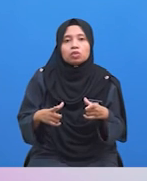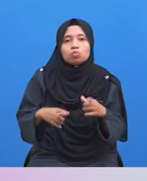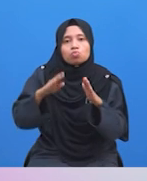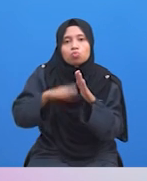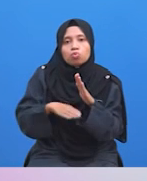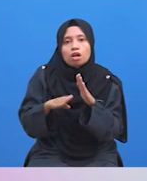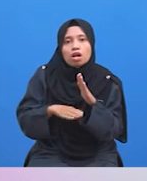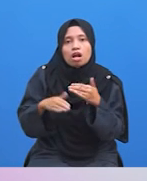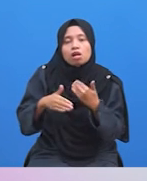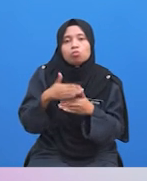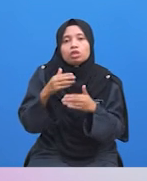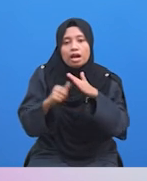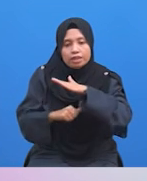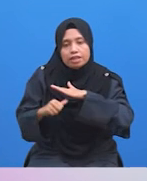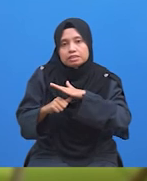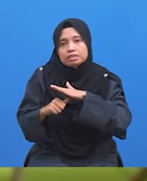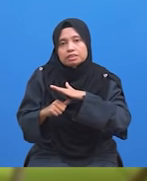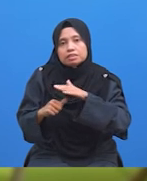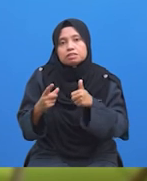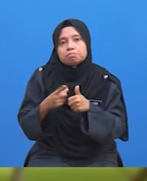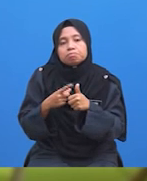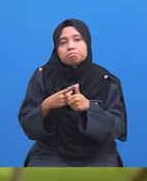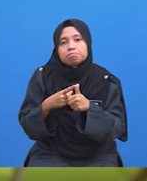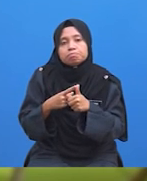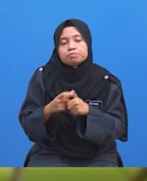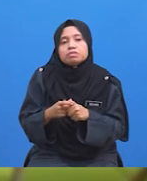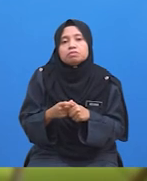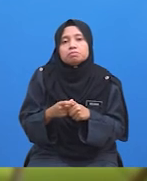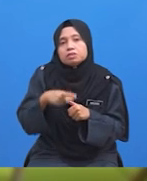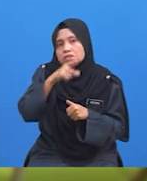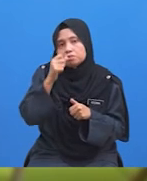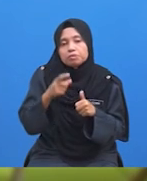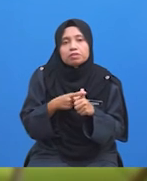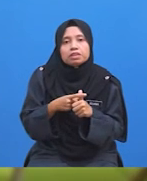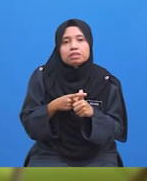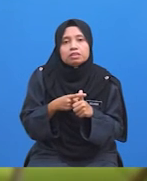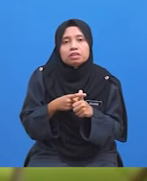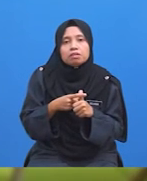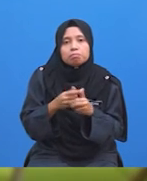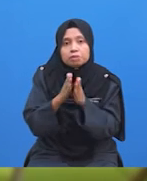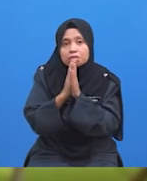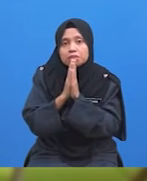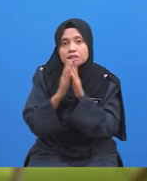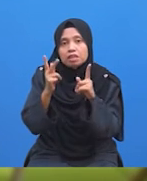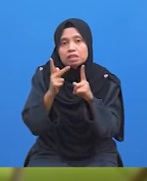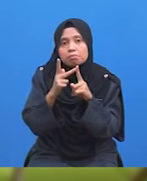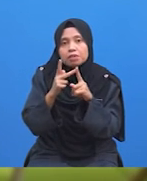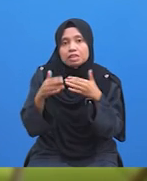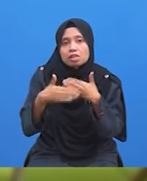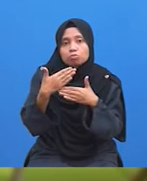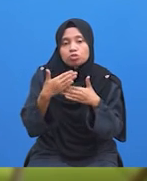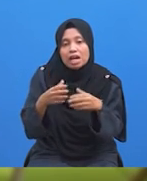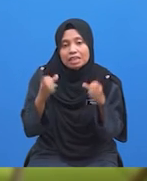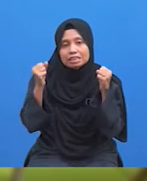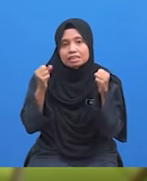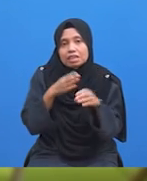kekurangan kemudahan asas pertambahan pendatang ngasih meningkatkan permintaan terhadap kemudahan